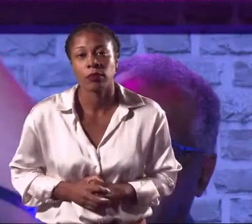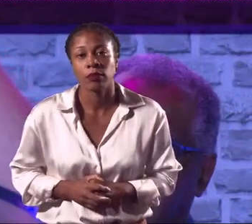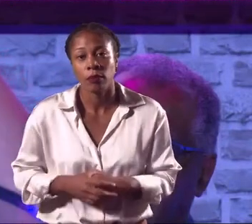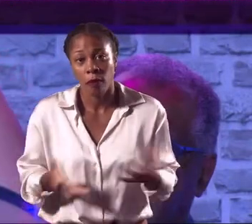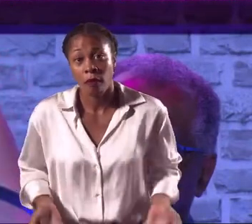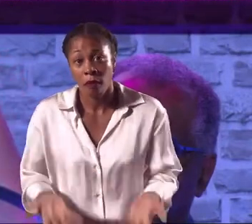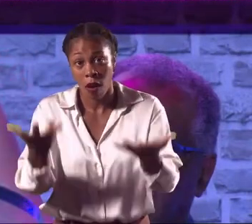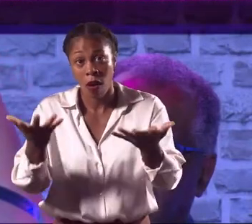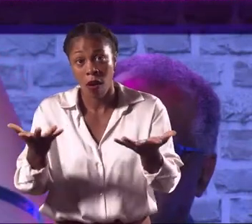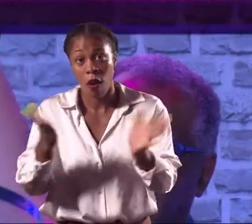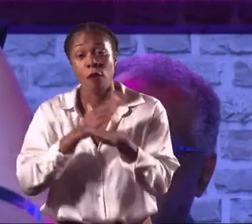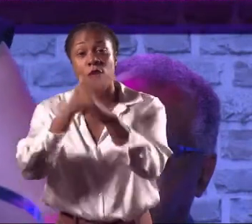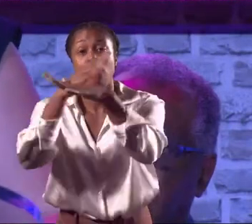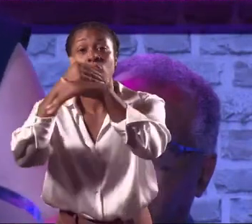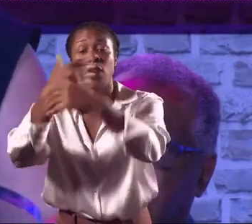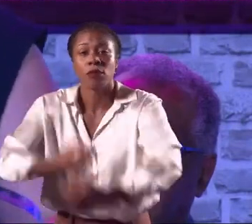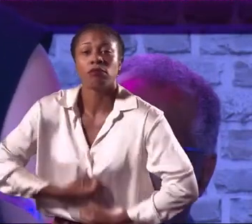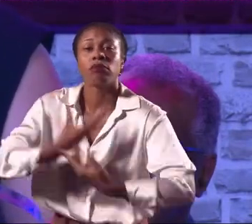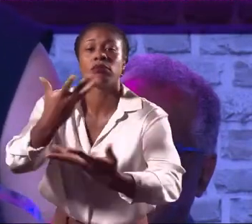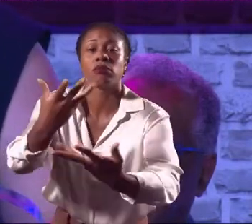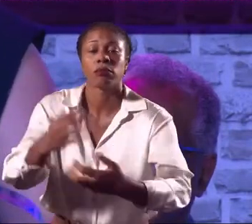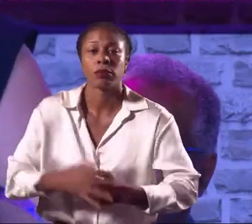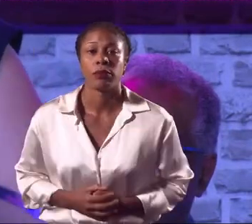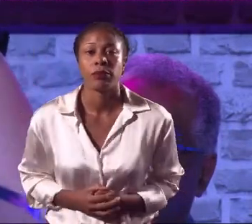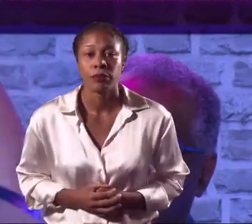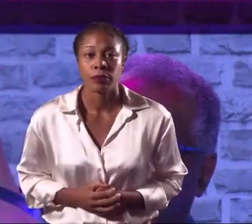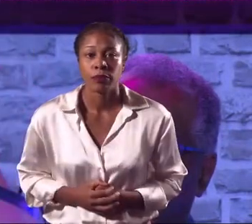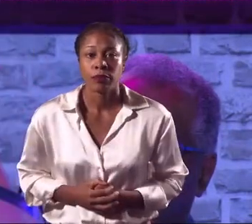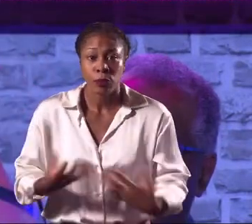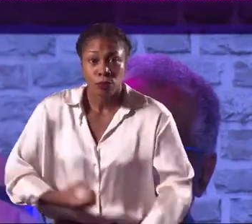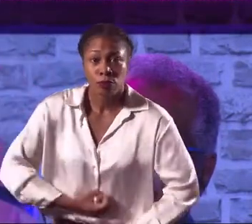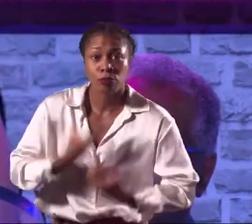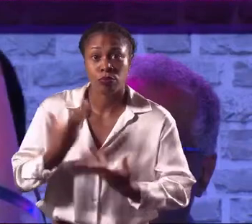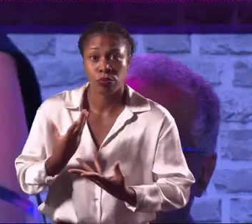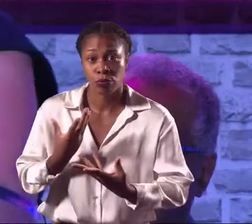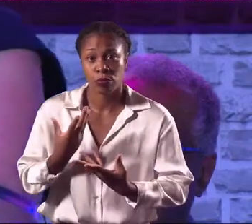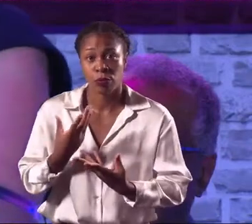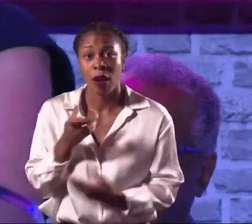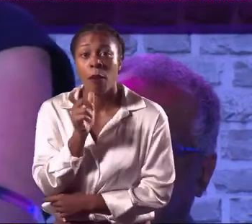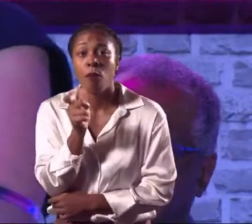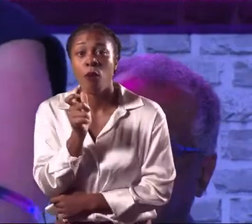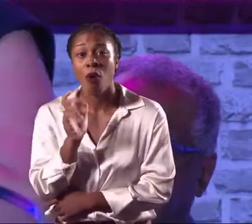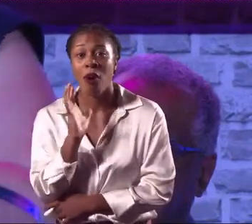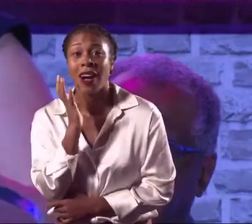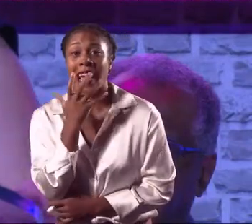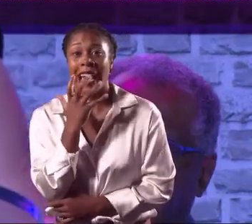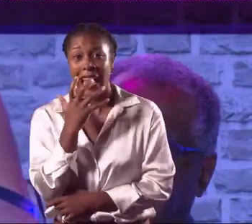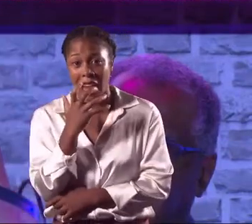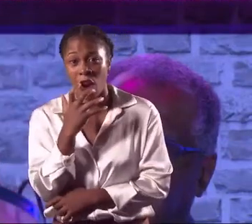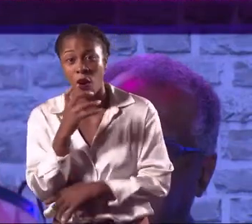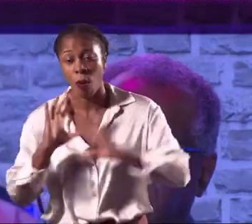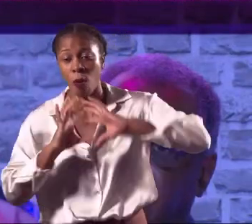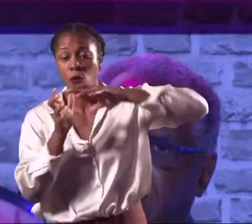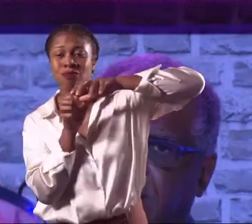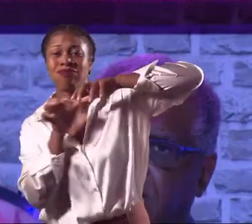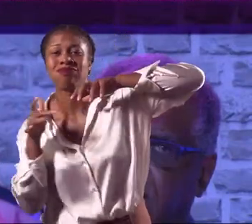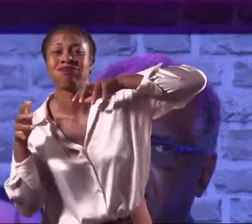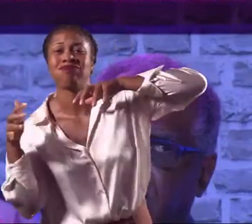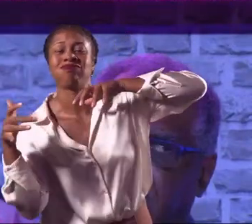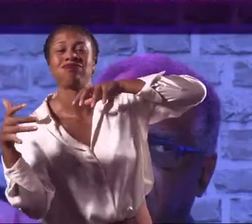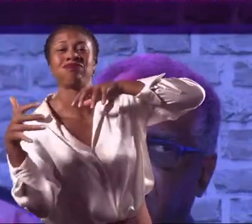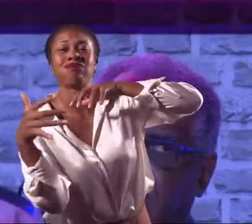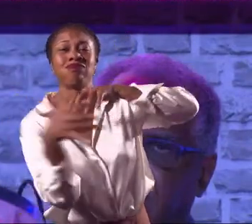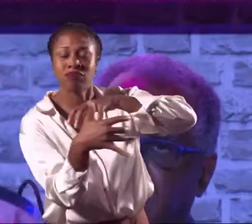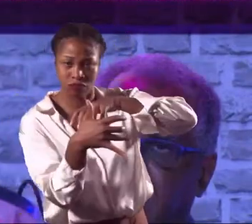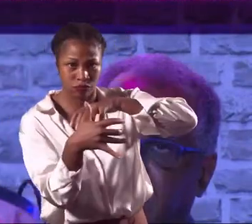Va, vole et dis-leur. Dis-leur que nos mots sont de créole en créole sur les épaules de la mer, mais qu'il